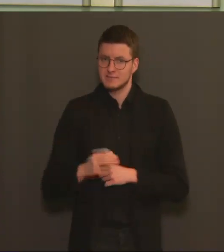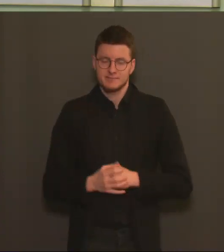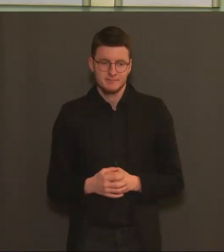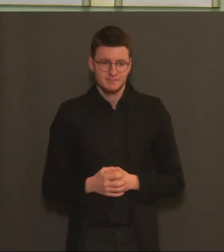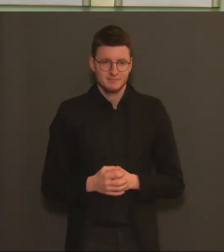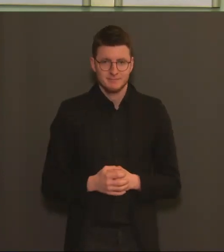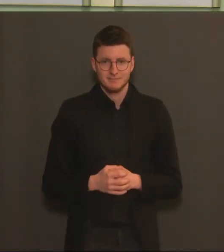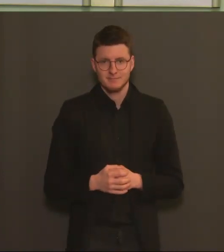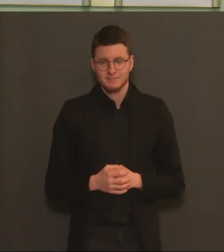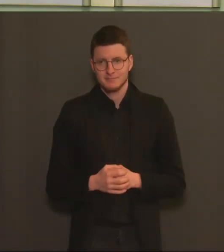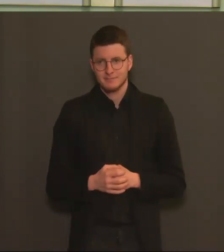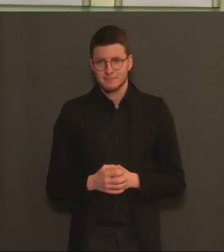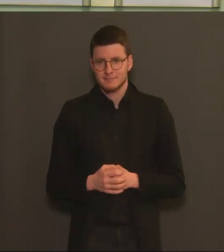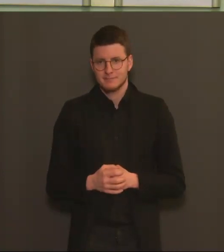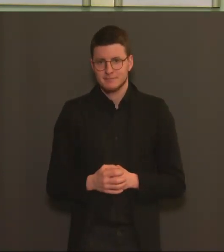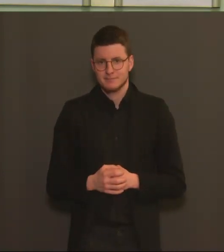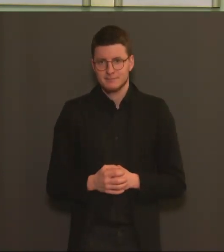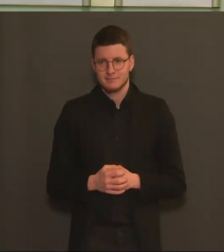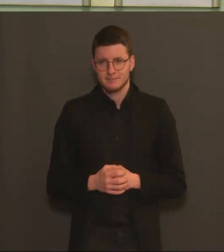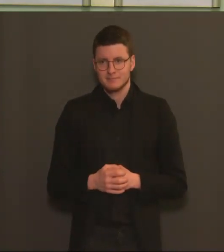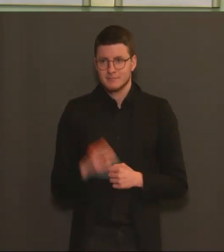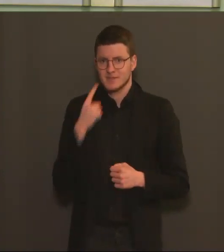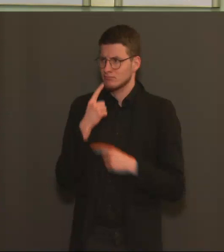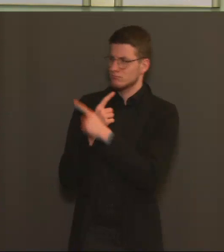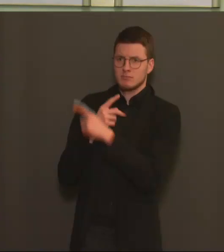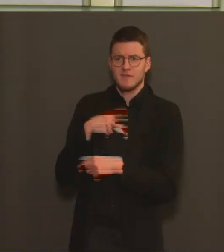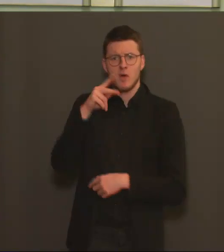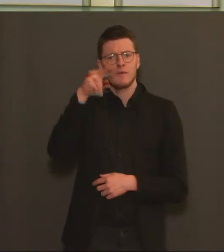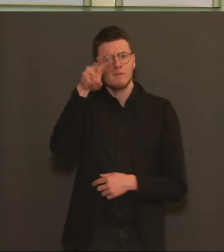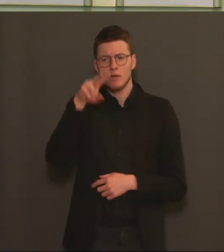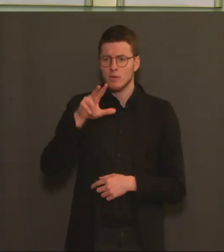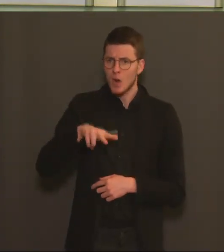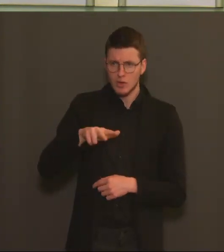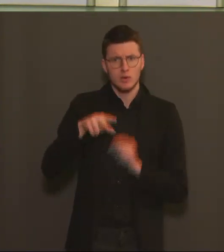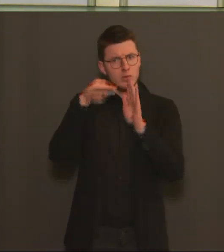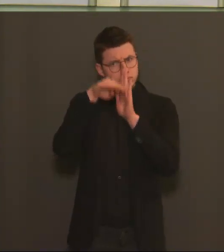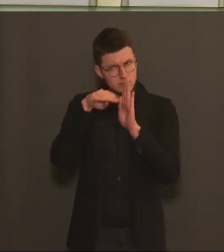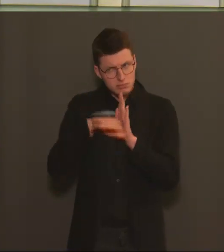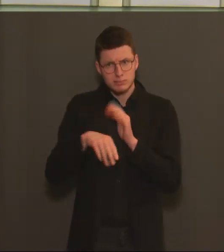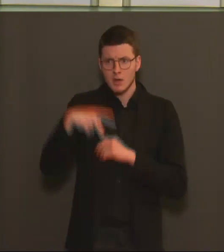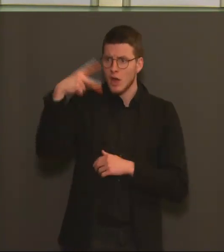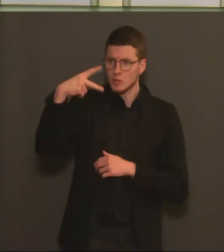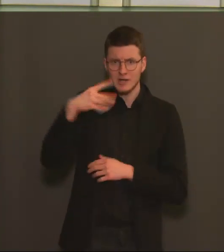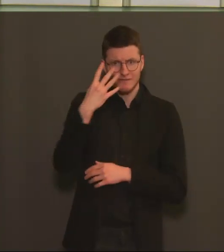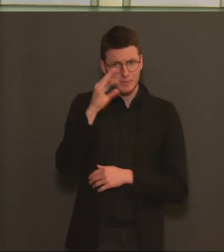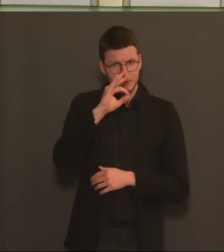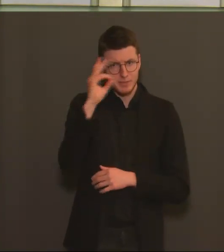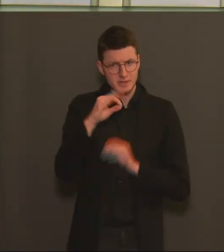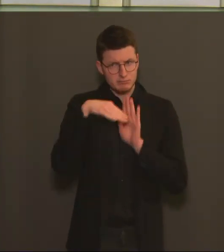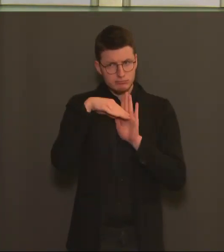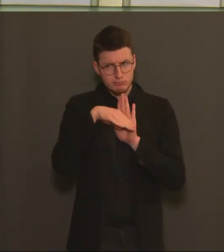Het aantal besmettingen daalt vooral in Vlaanderen en Wallonië met -4%, terwijl er in het